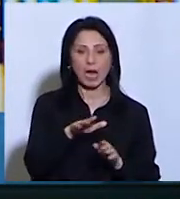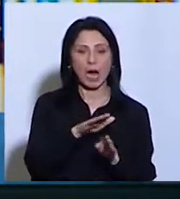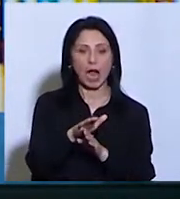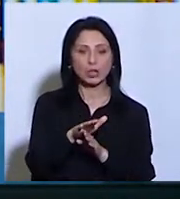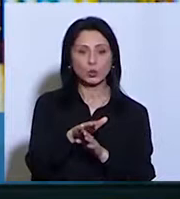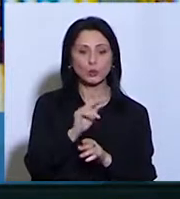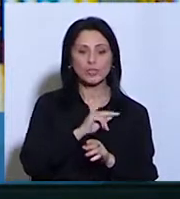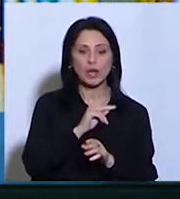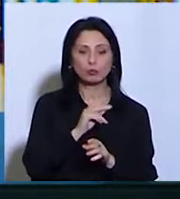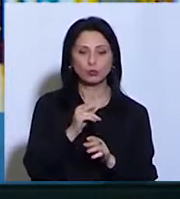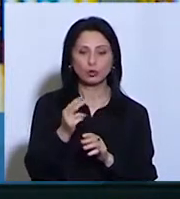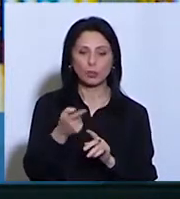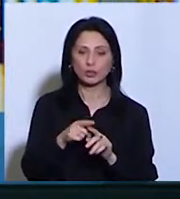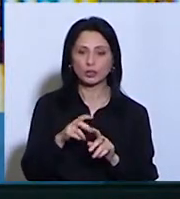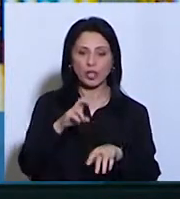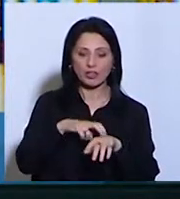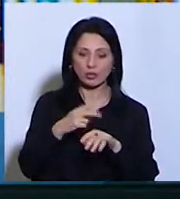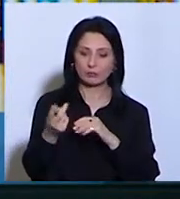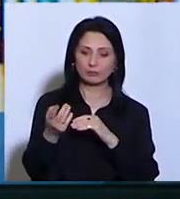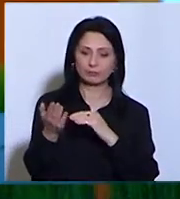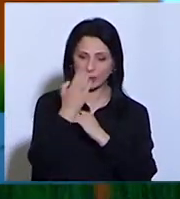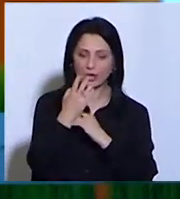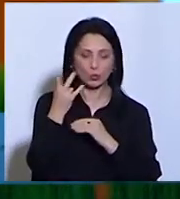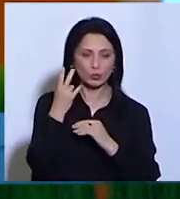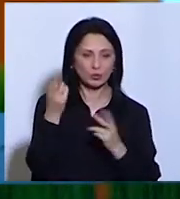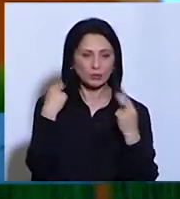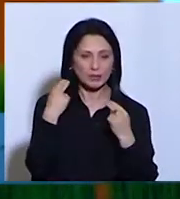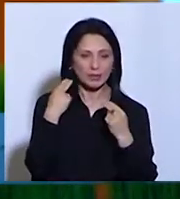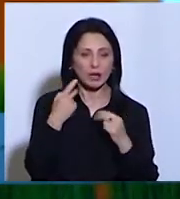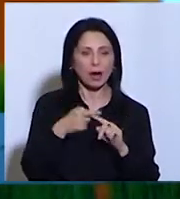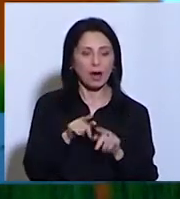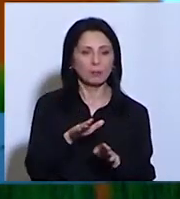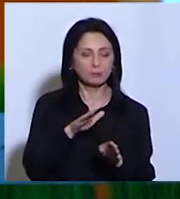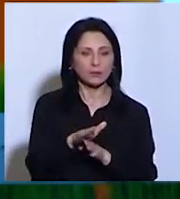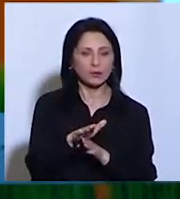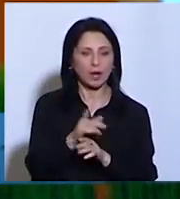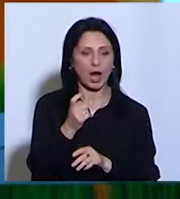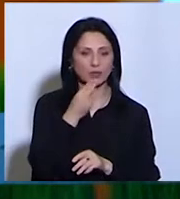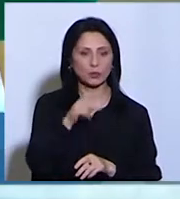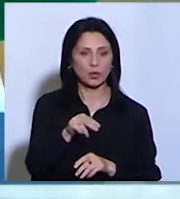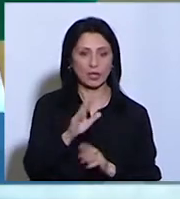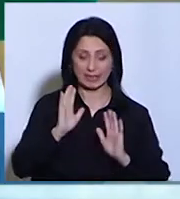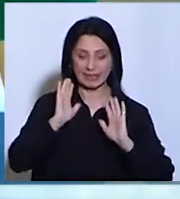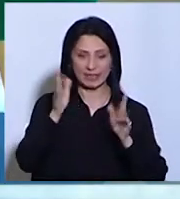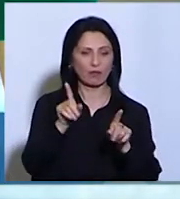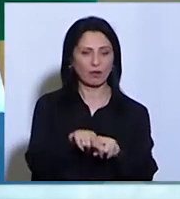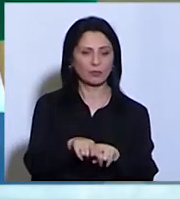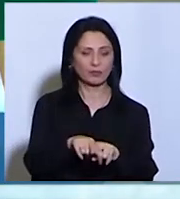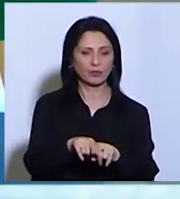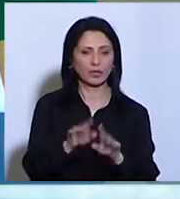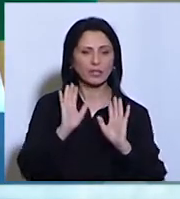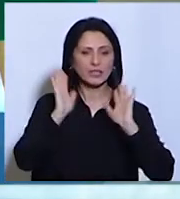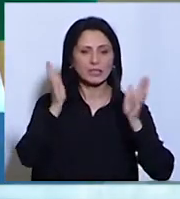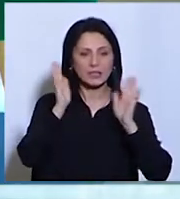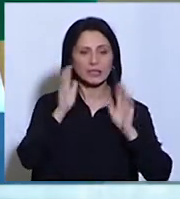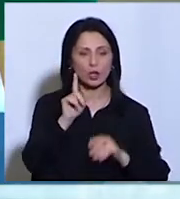იმ სამუშაოს, რაც მას თქვათ, ანუ ინარჩუნებს ცხოვრების ხარისხს. ამიტომ წნევაც მოიხსენება და